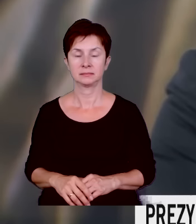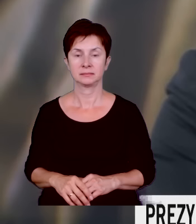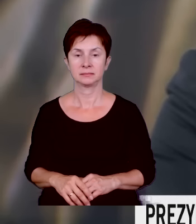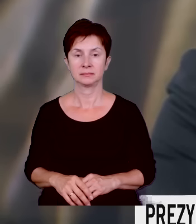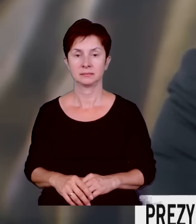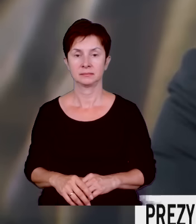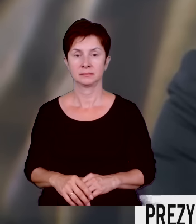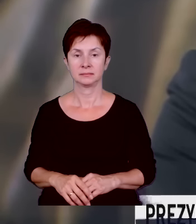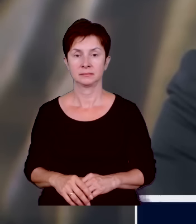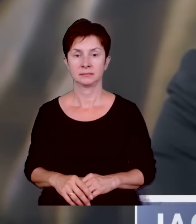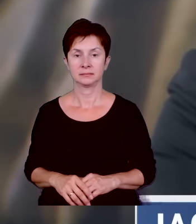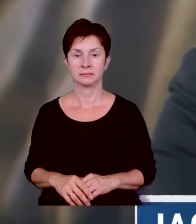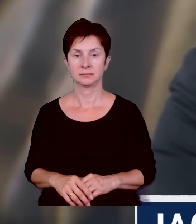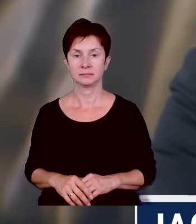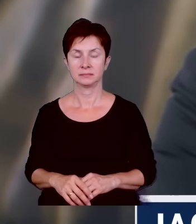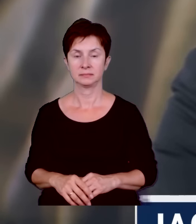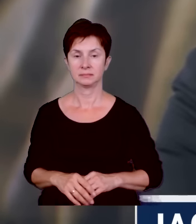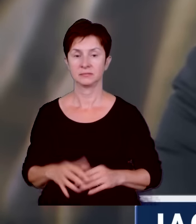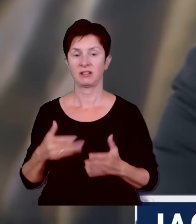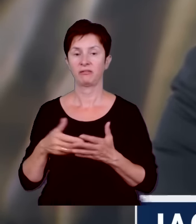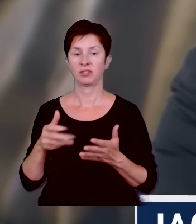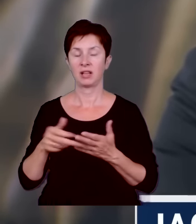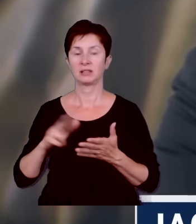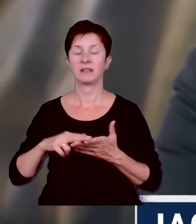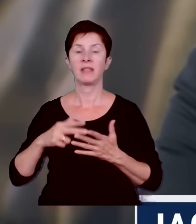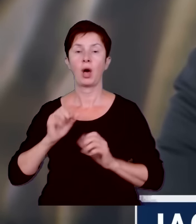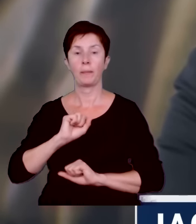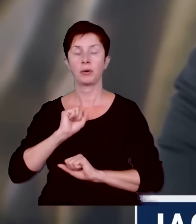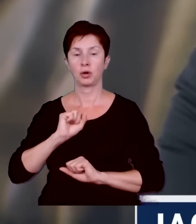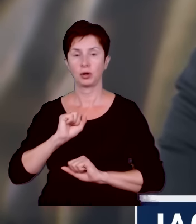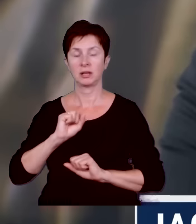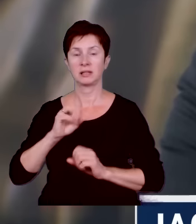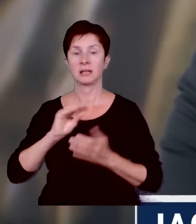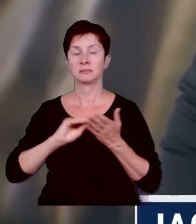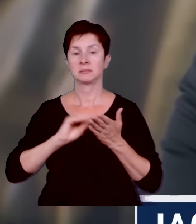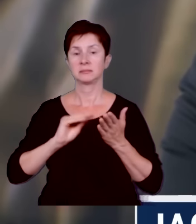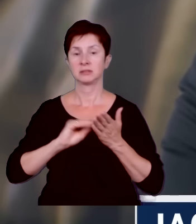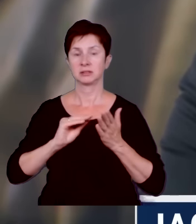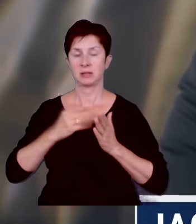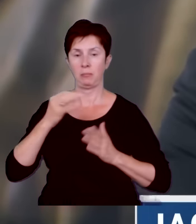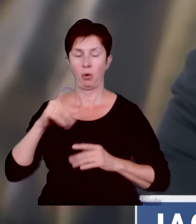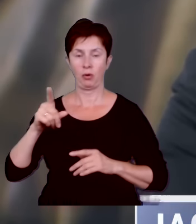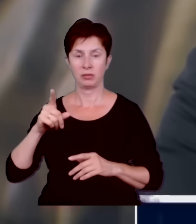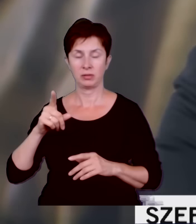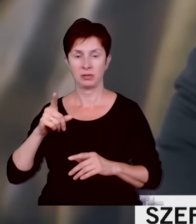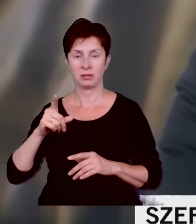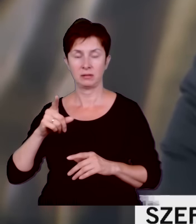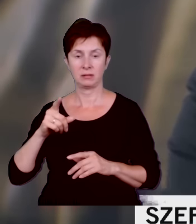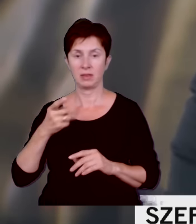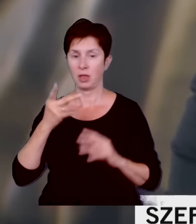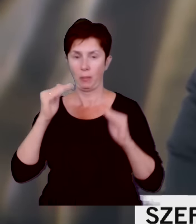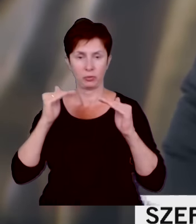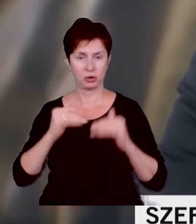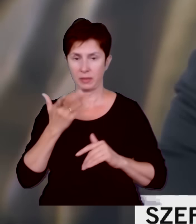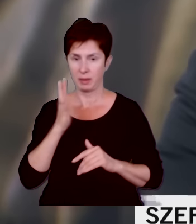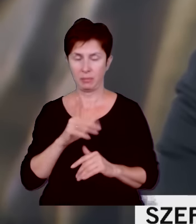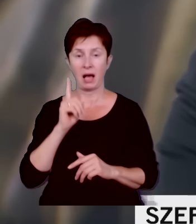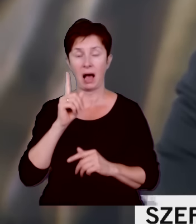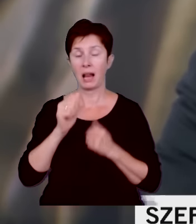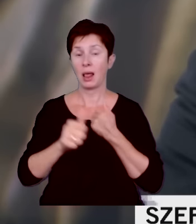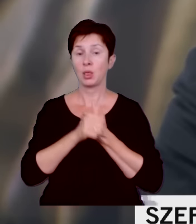Republika wydatki na obronność w deklaracji ministra obrony narodowej nie ulegną obniżeniu ale dokumenty które